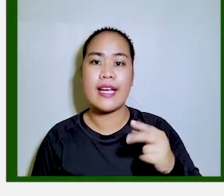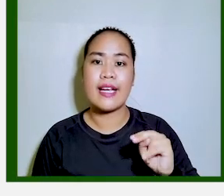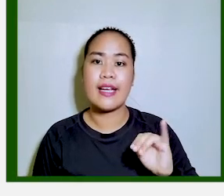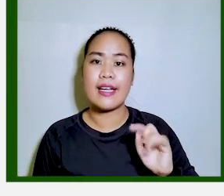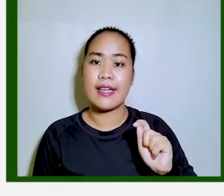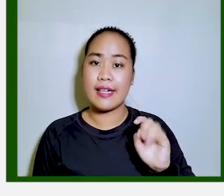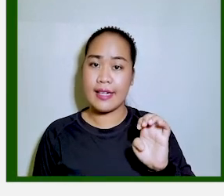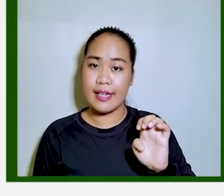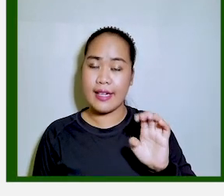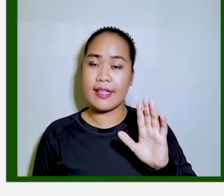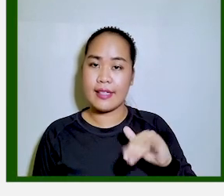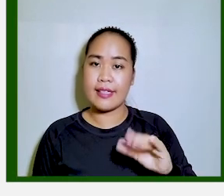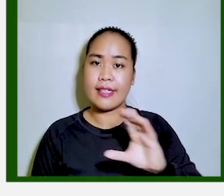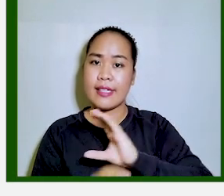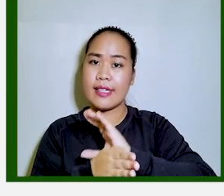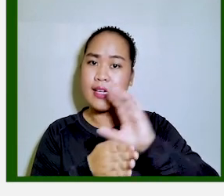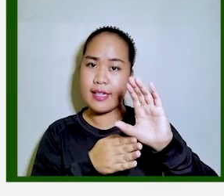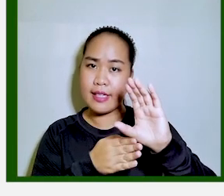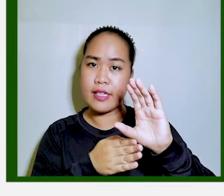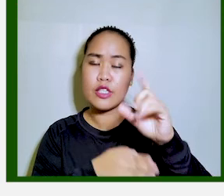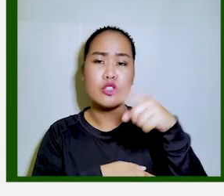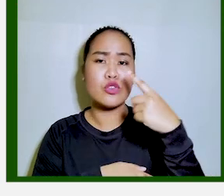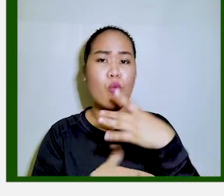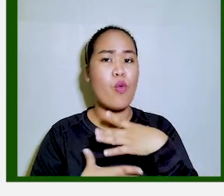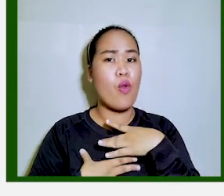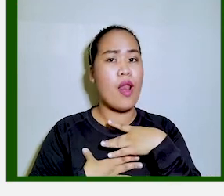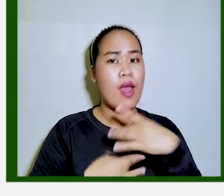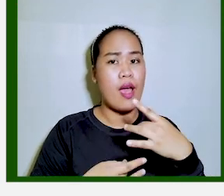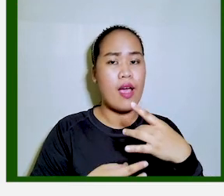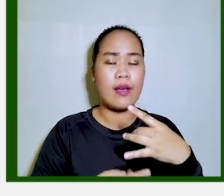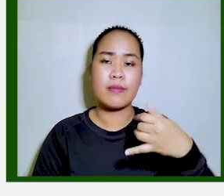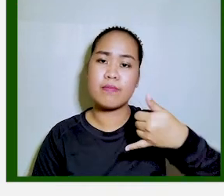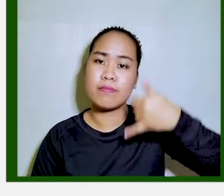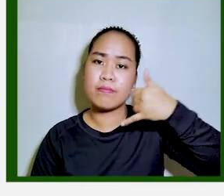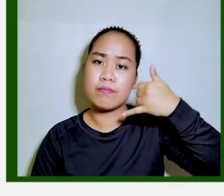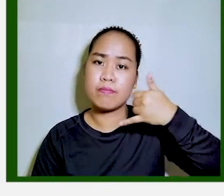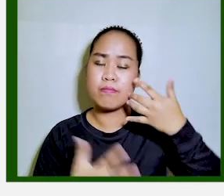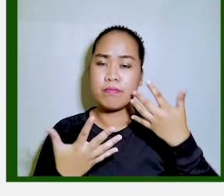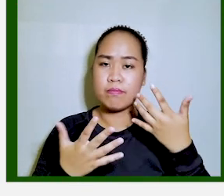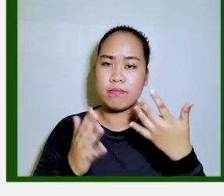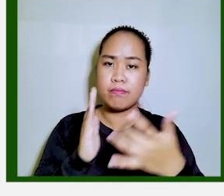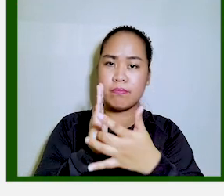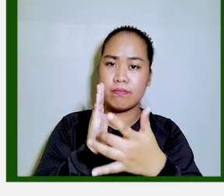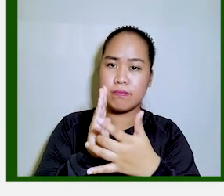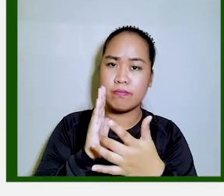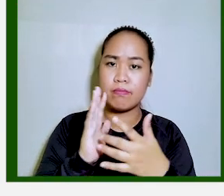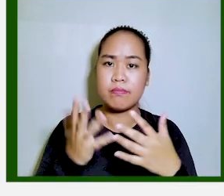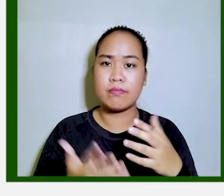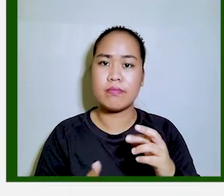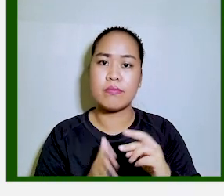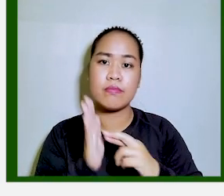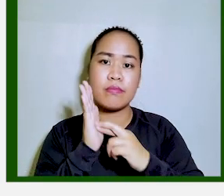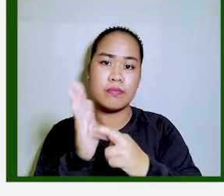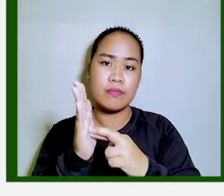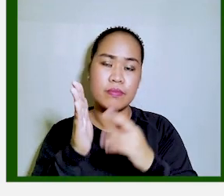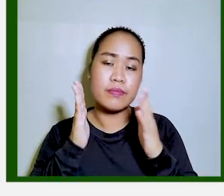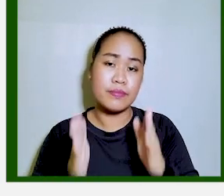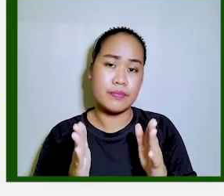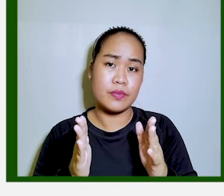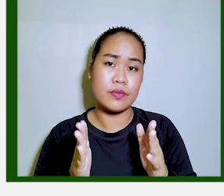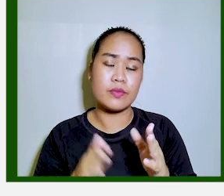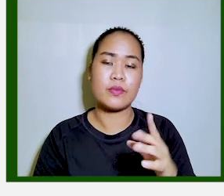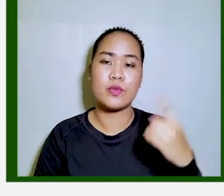maging customer service and technical support representatives, no. So there is an online application. Of course,